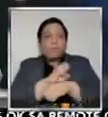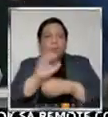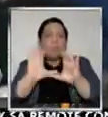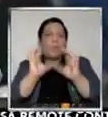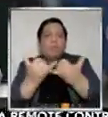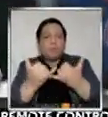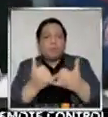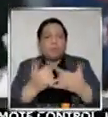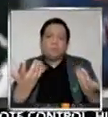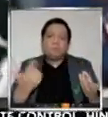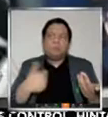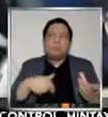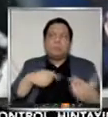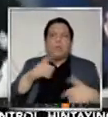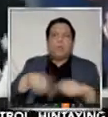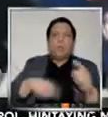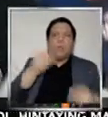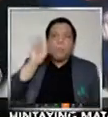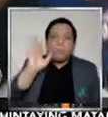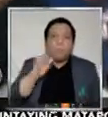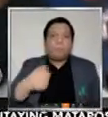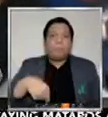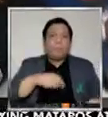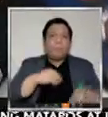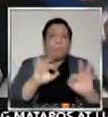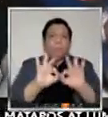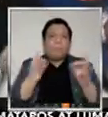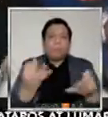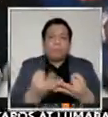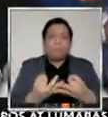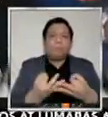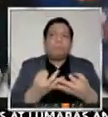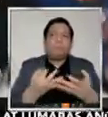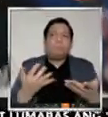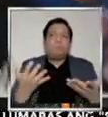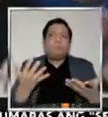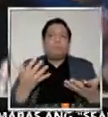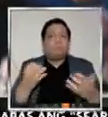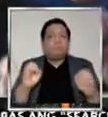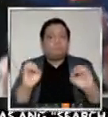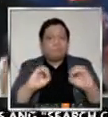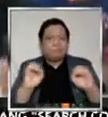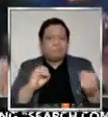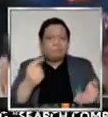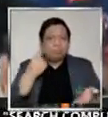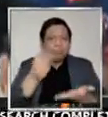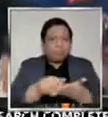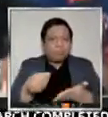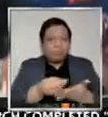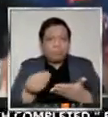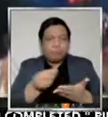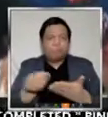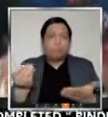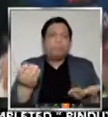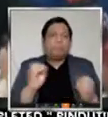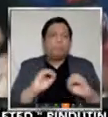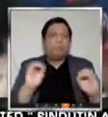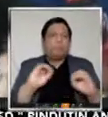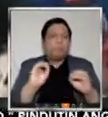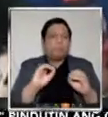nakauwi. Ang pamilya namin po ay baldado na po. Wala nang pangbili